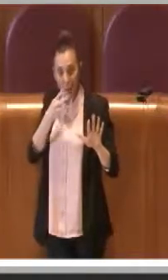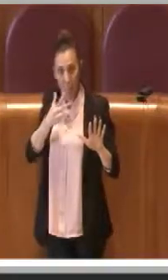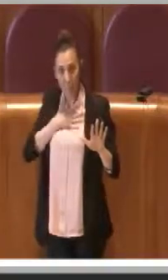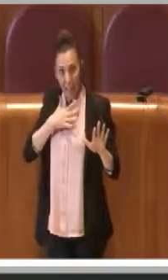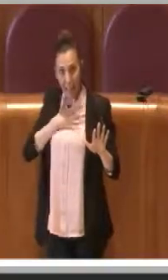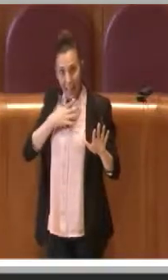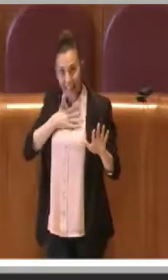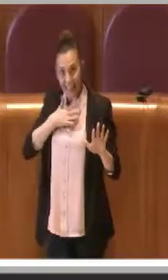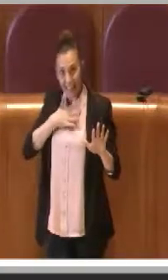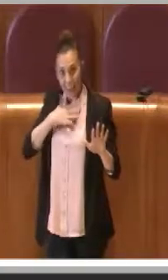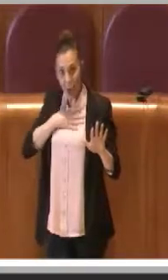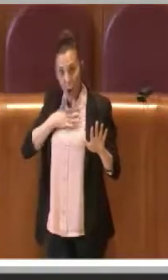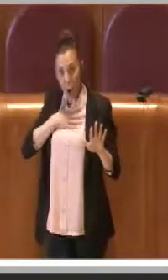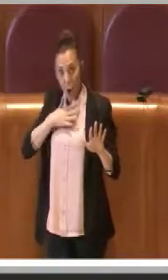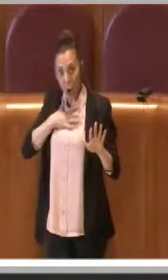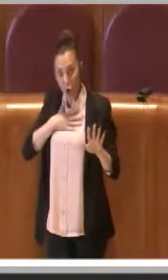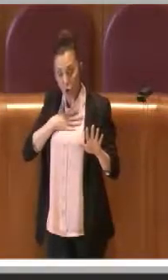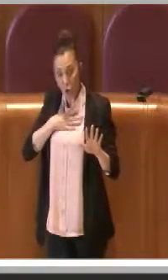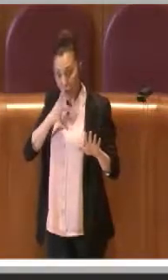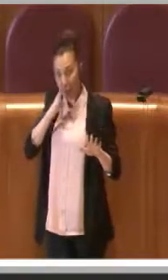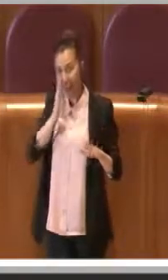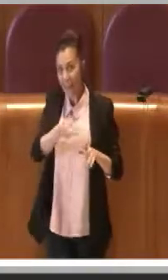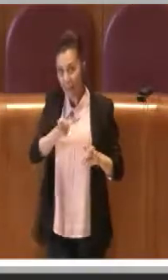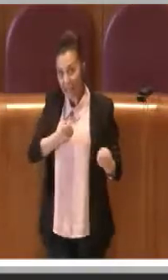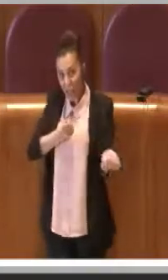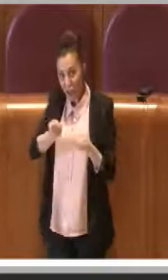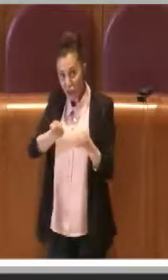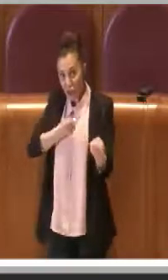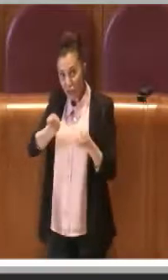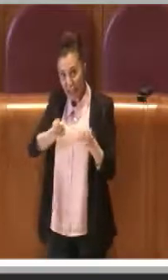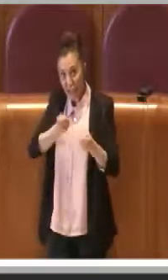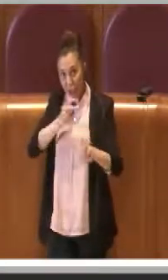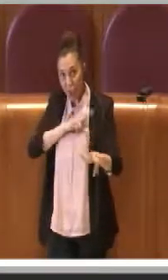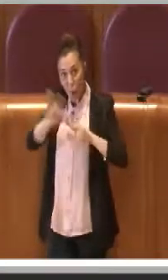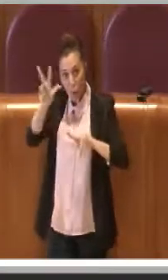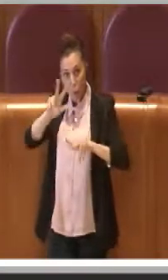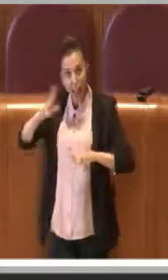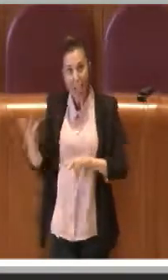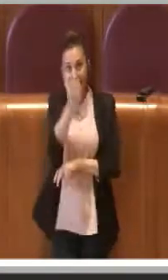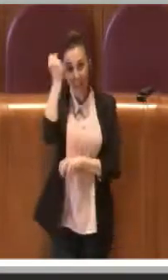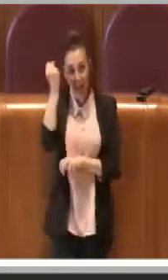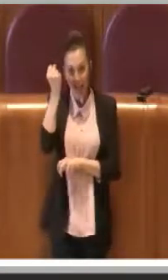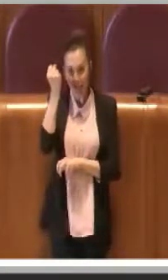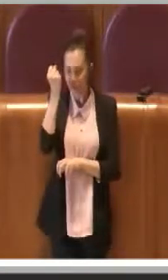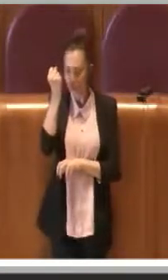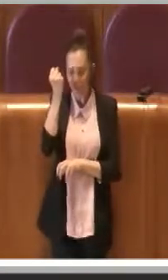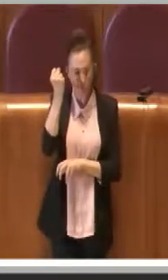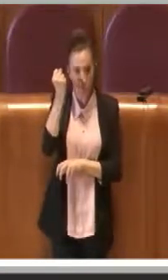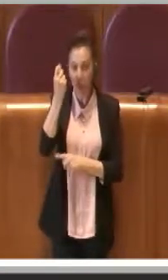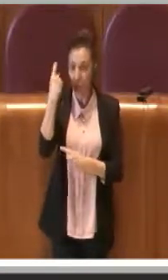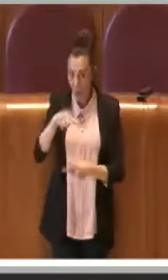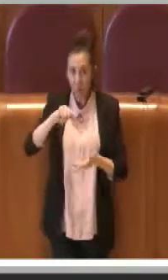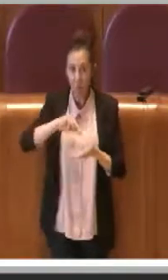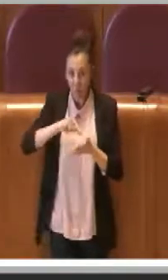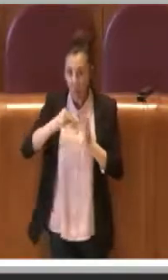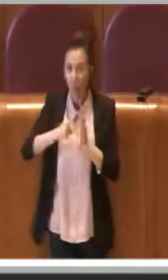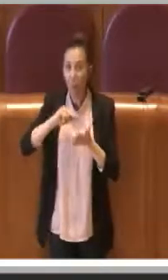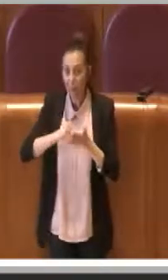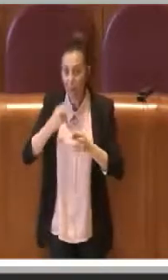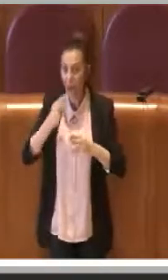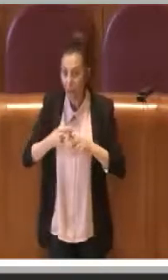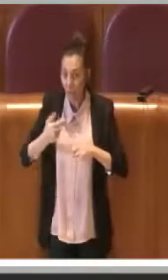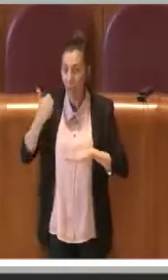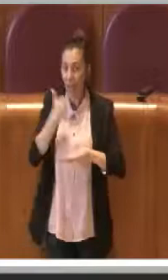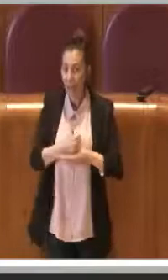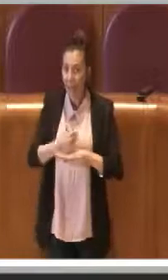patrimonio direttamente gestito dai comuni, ed è quello il grande problema di Roma Capitale. Quindi io veramente faccio